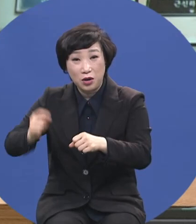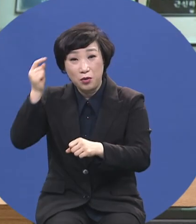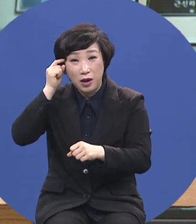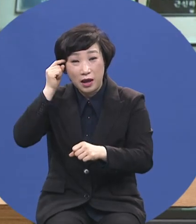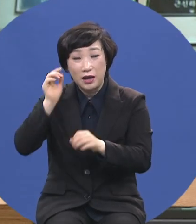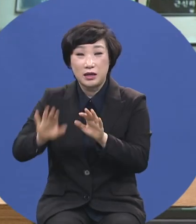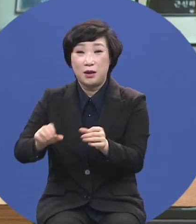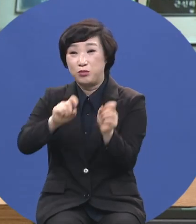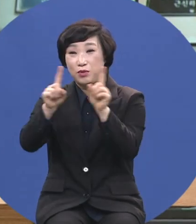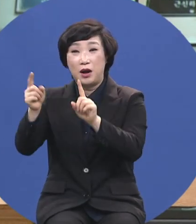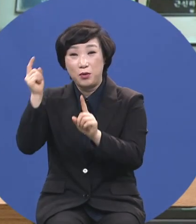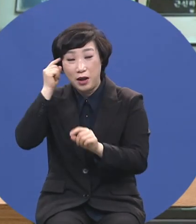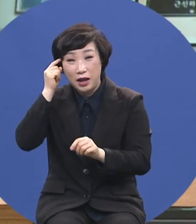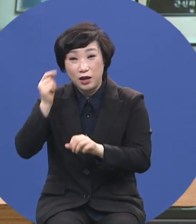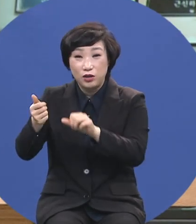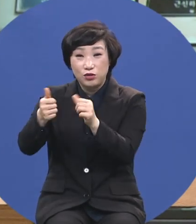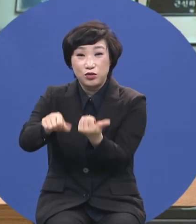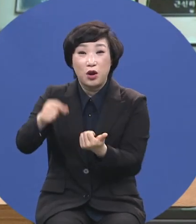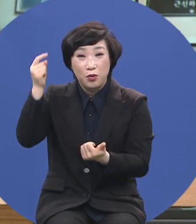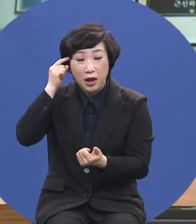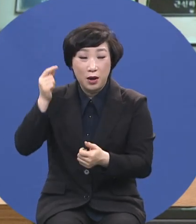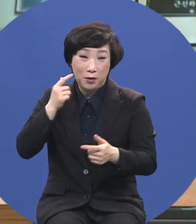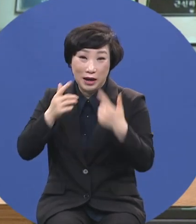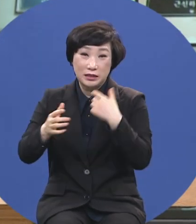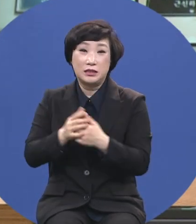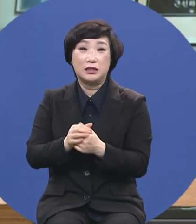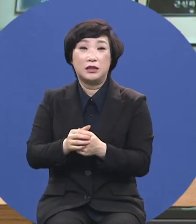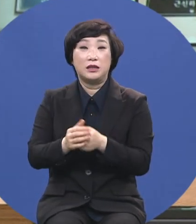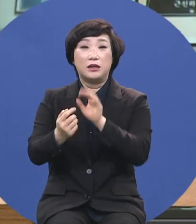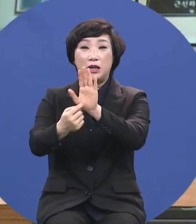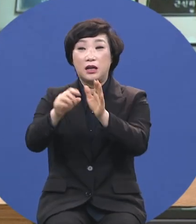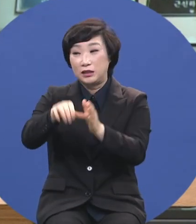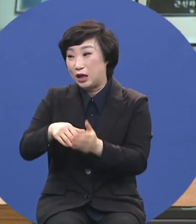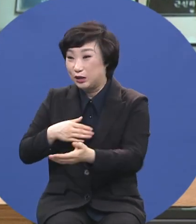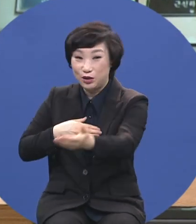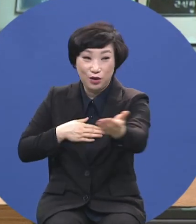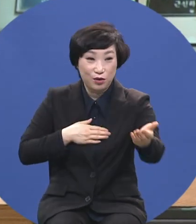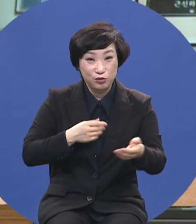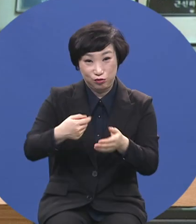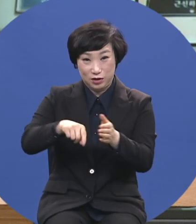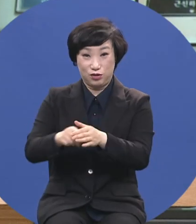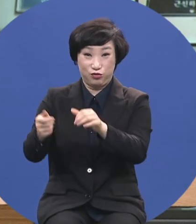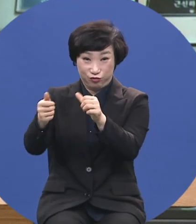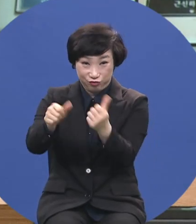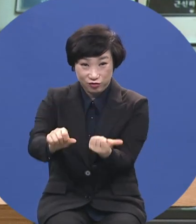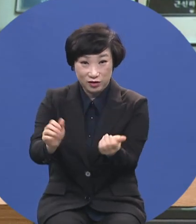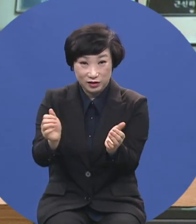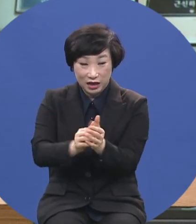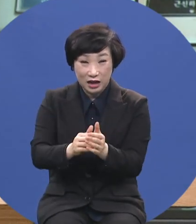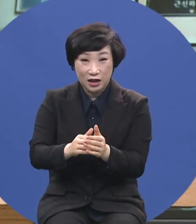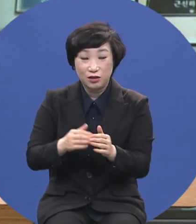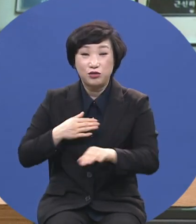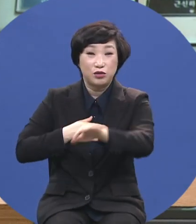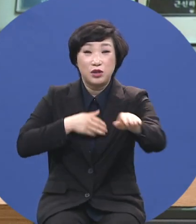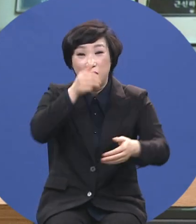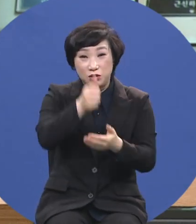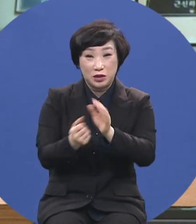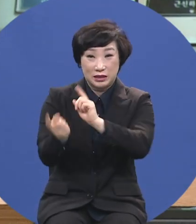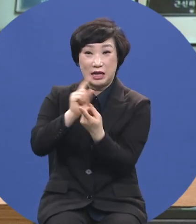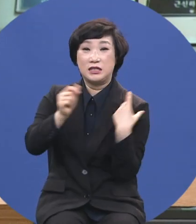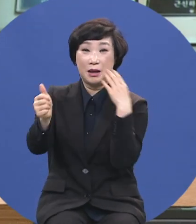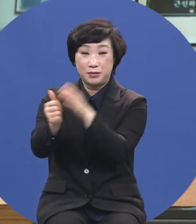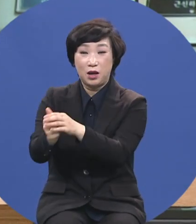왜 부활했는가를, 왜 죽었는가를 분명히 밝힐 때 너희들을 위해서 죽었다. 너희 죄값을